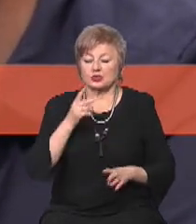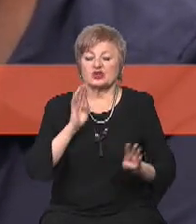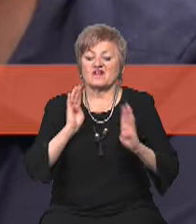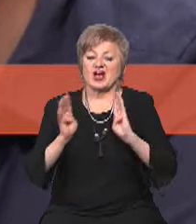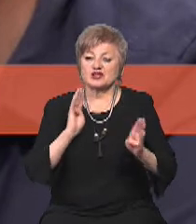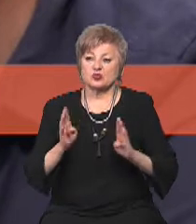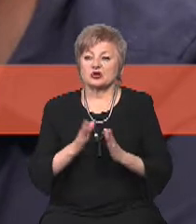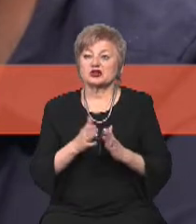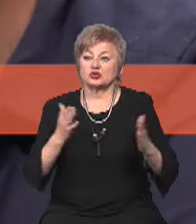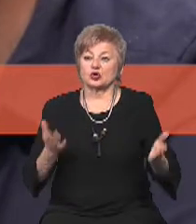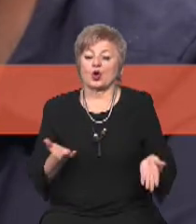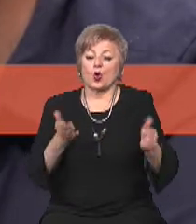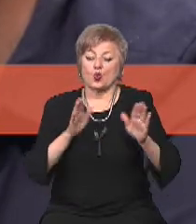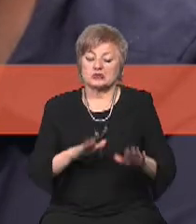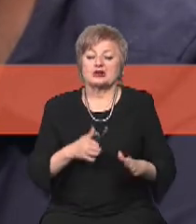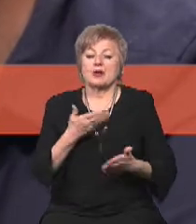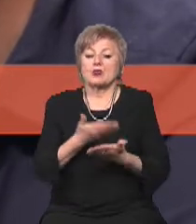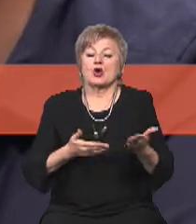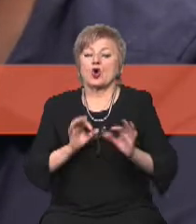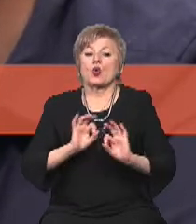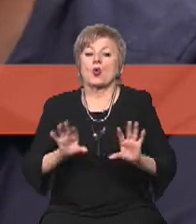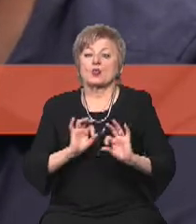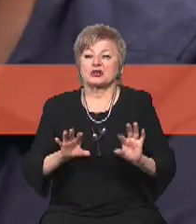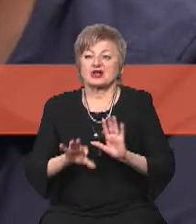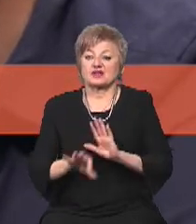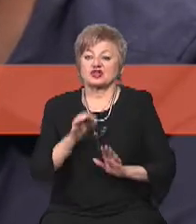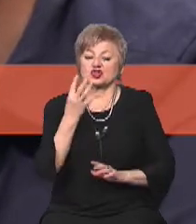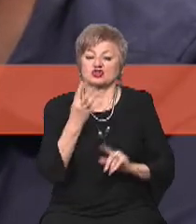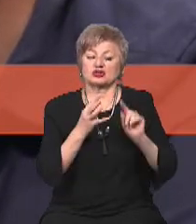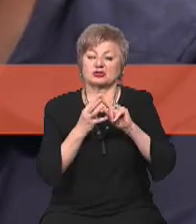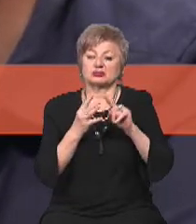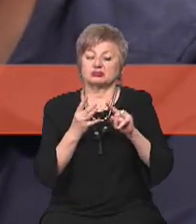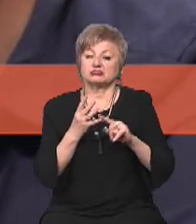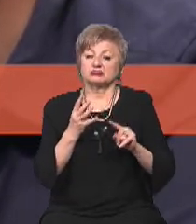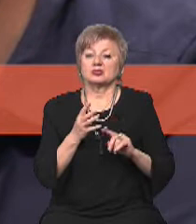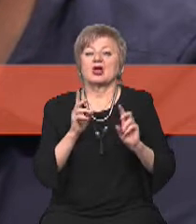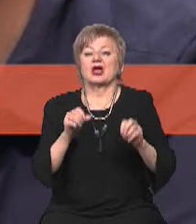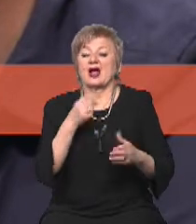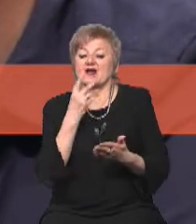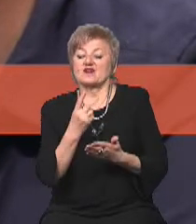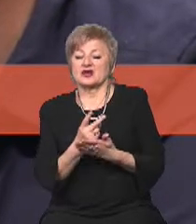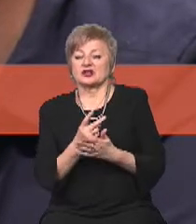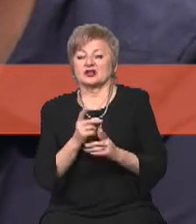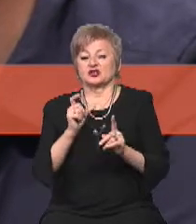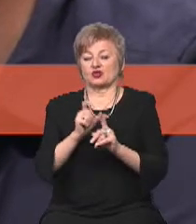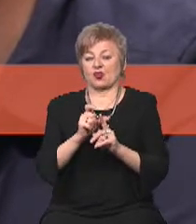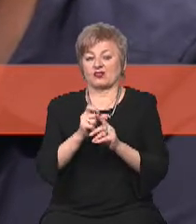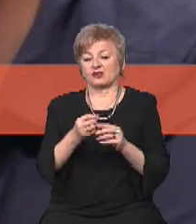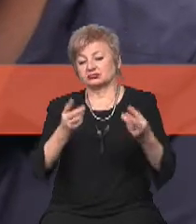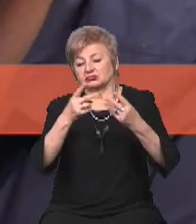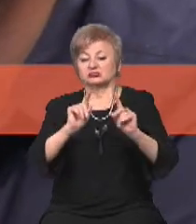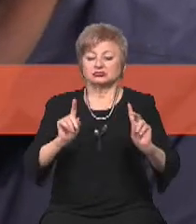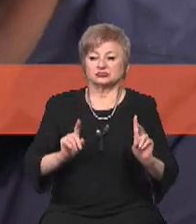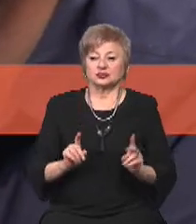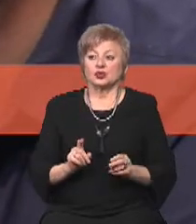Facebook-сторінці залишити свій коментар, обрати з 4 варіантів, як би ви хотіли, щоб виглядав лого громадського бюджету